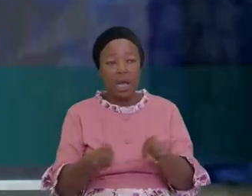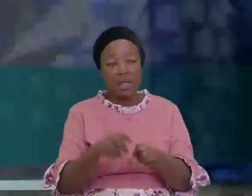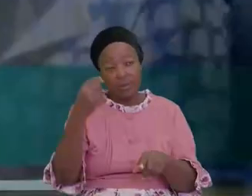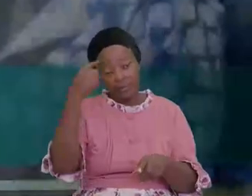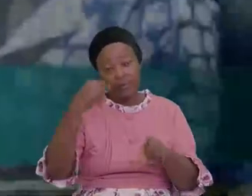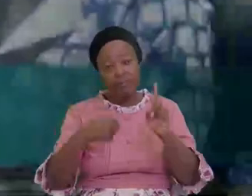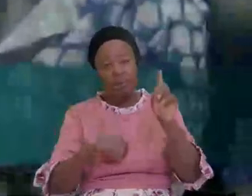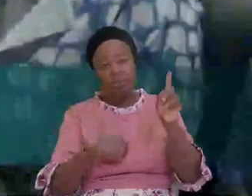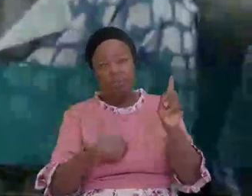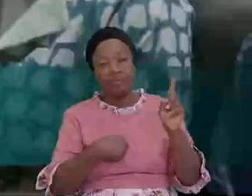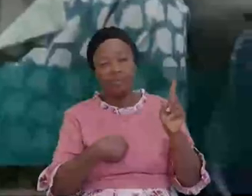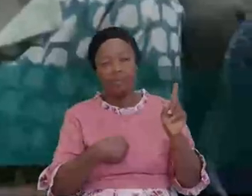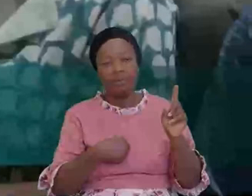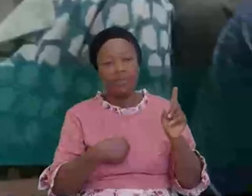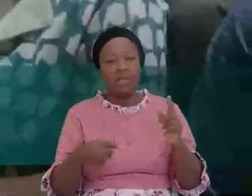il dit pour moi,